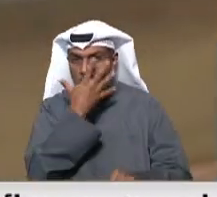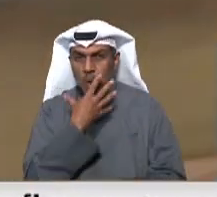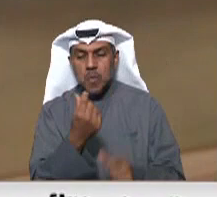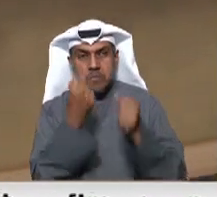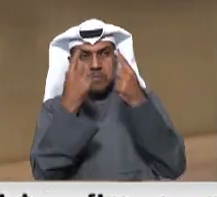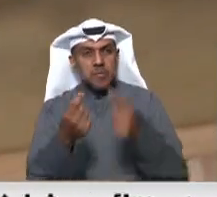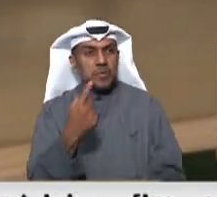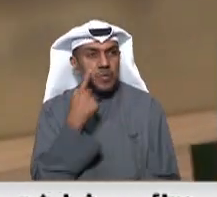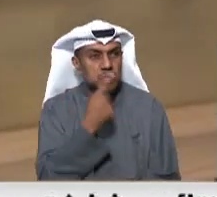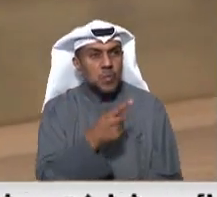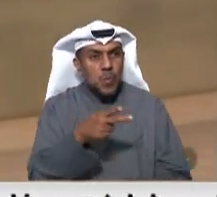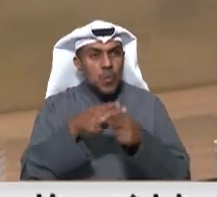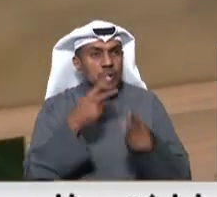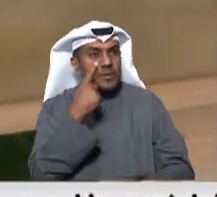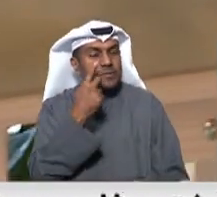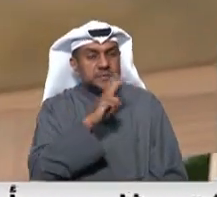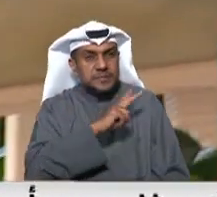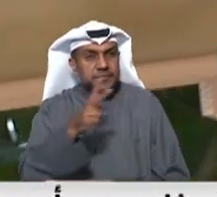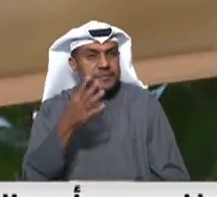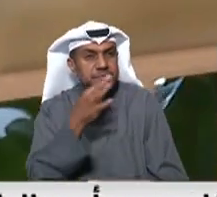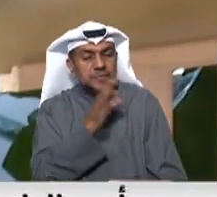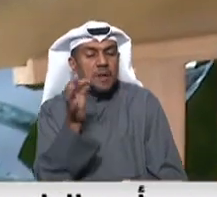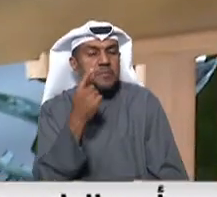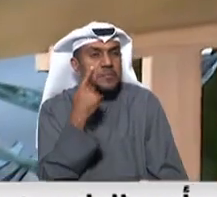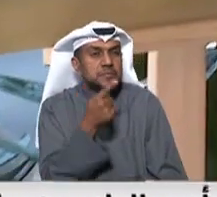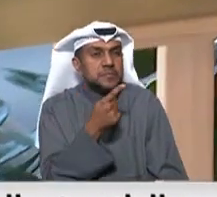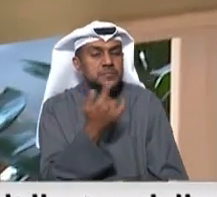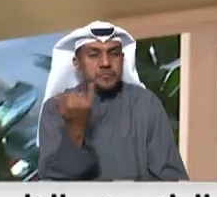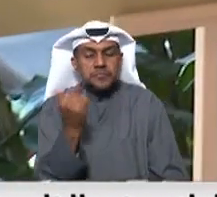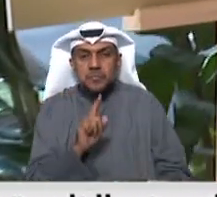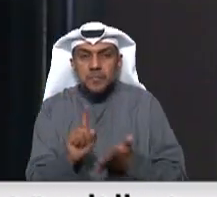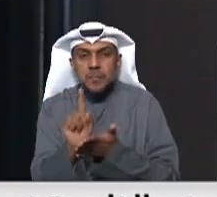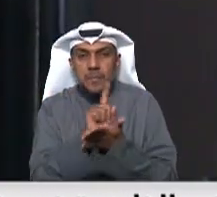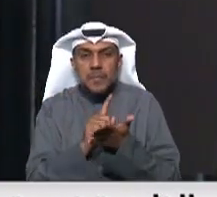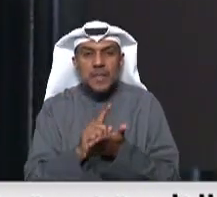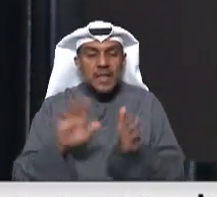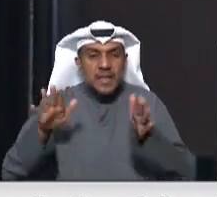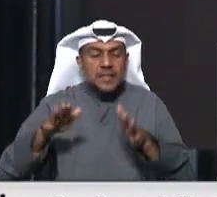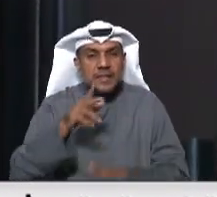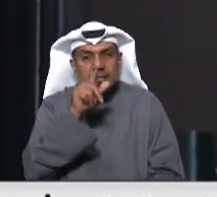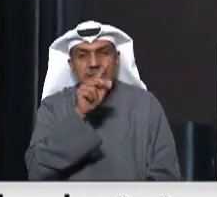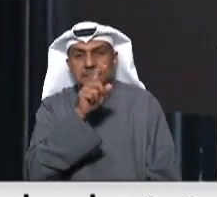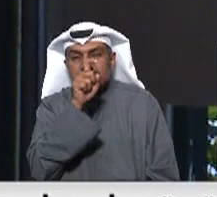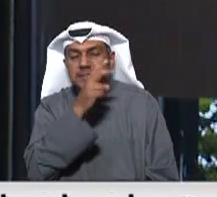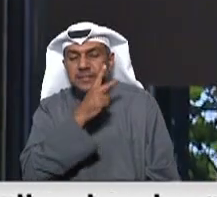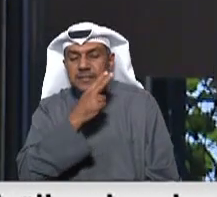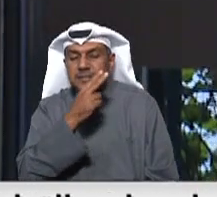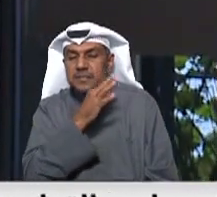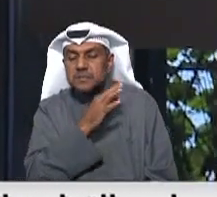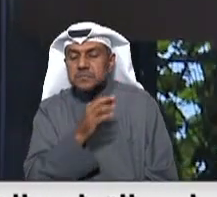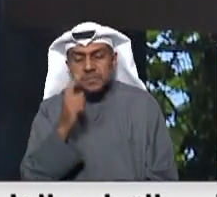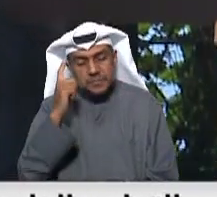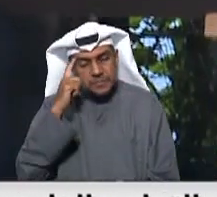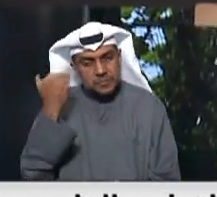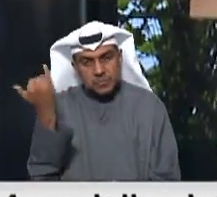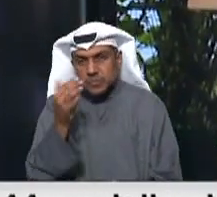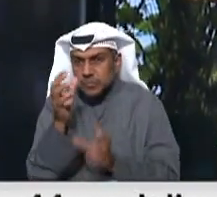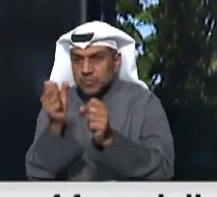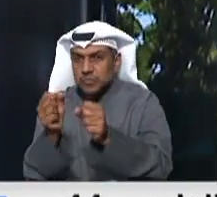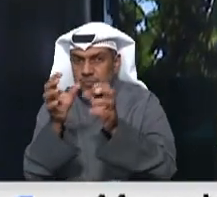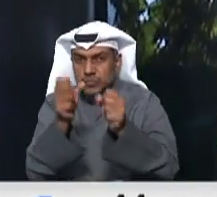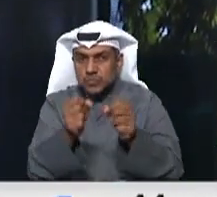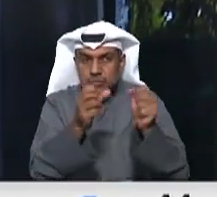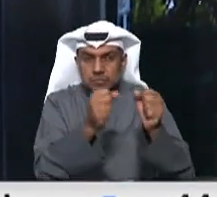الكويتي يتميز بانه يجسد الالتزام بالتنميه المستدامه ليلمع بريقه مستقطب جمهورا